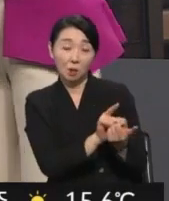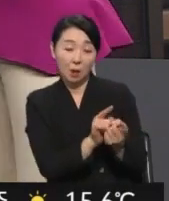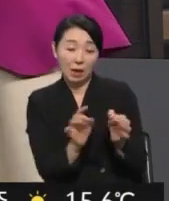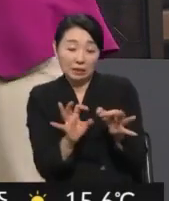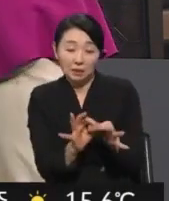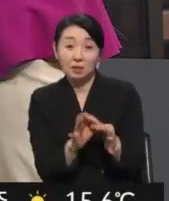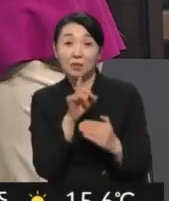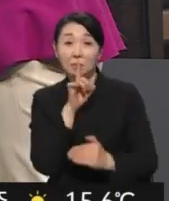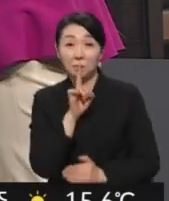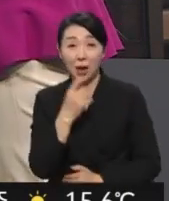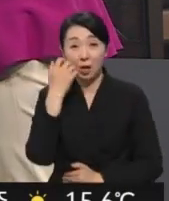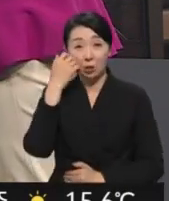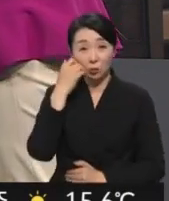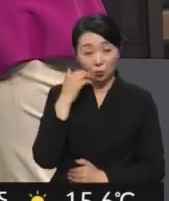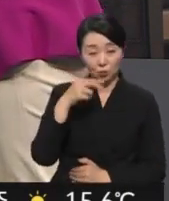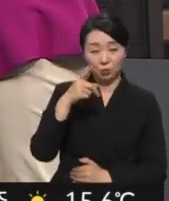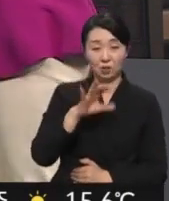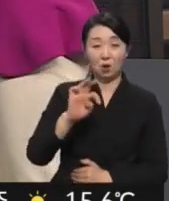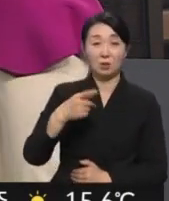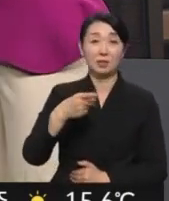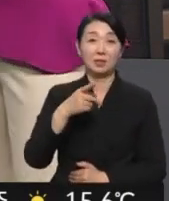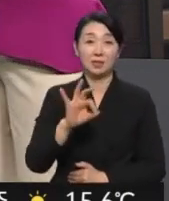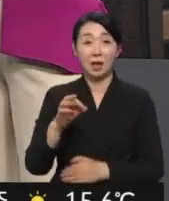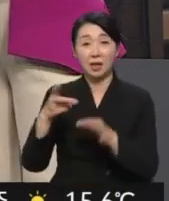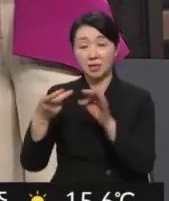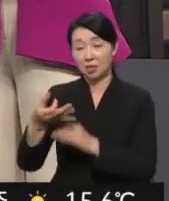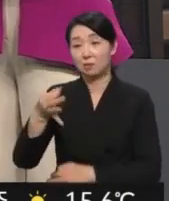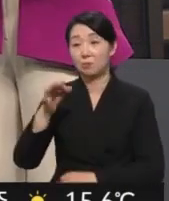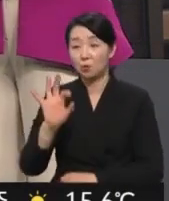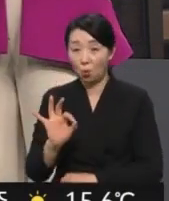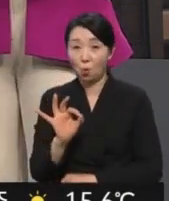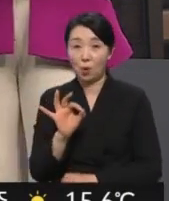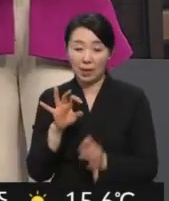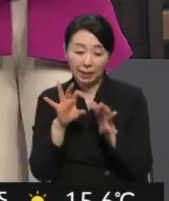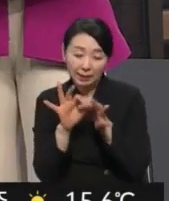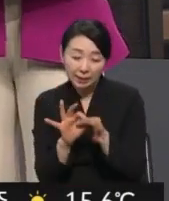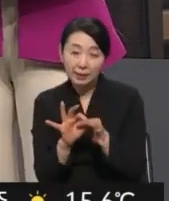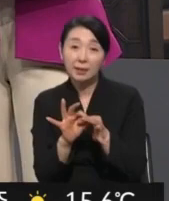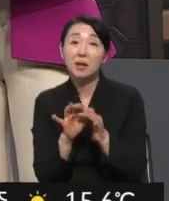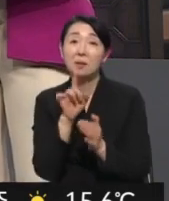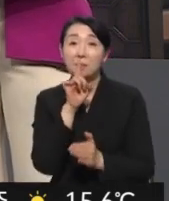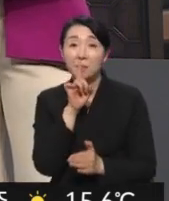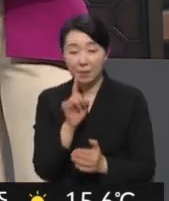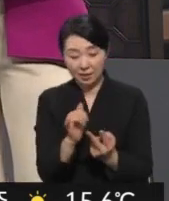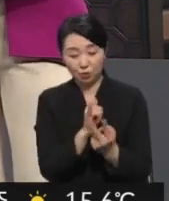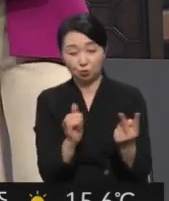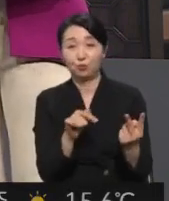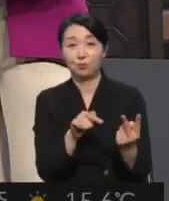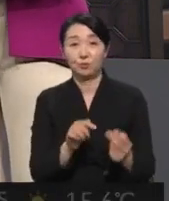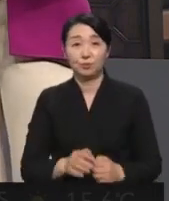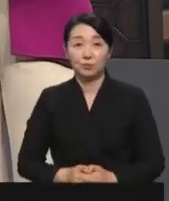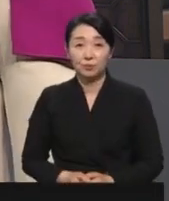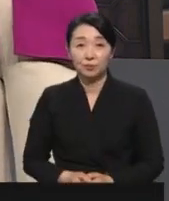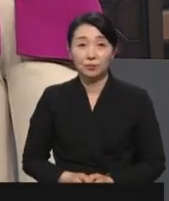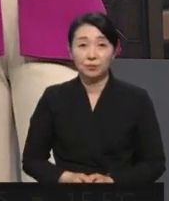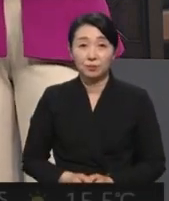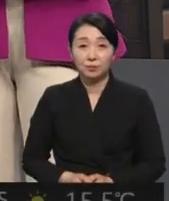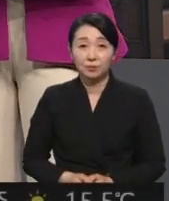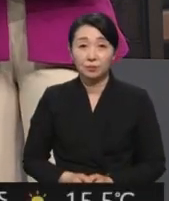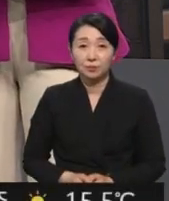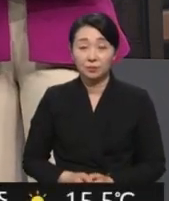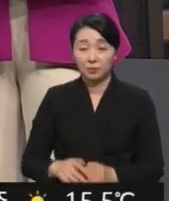측근이라면 정진상 김용 정도는 돼야 하지 않나라고 말했던 인물 중에 한 명이죠. 이